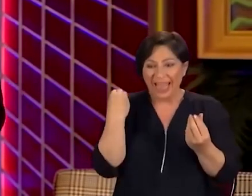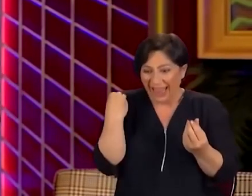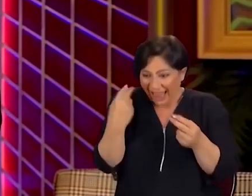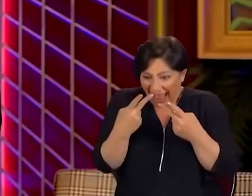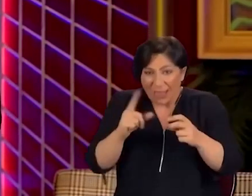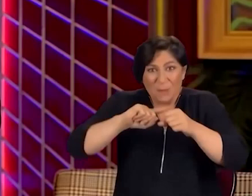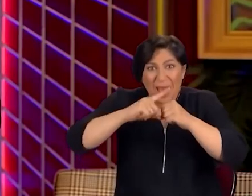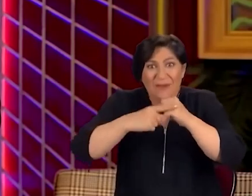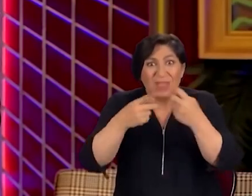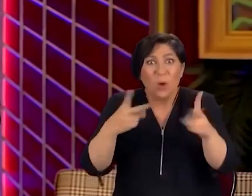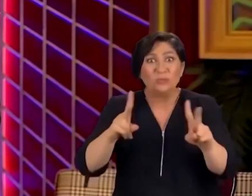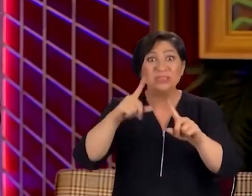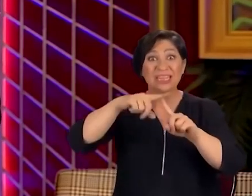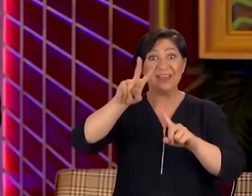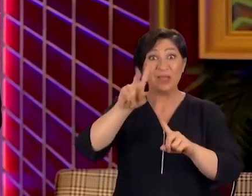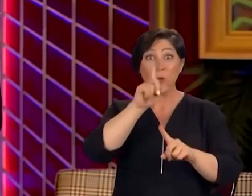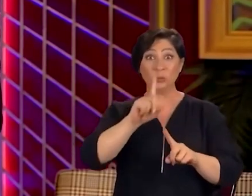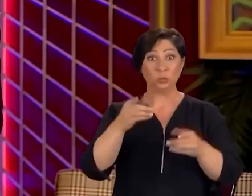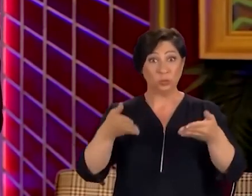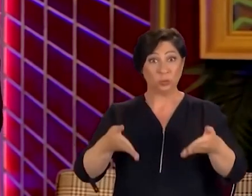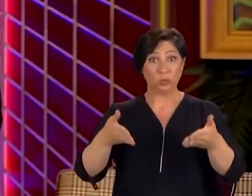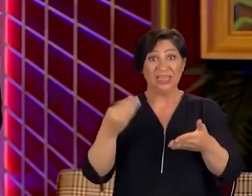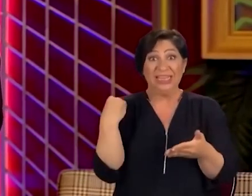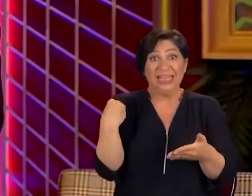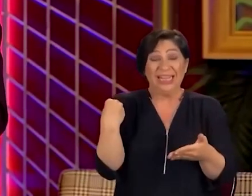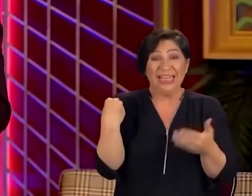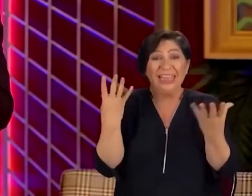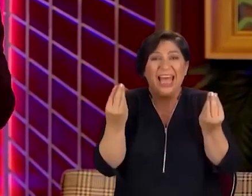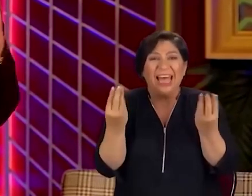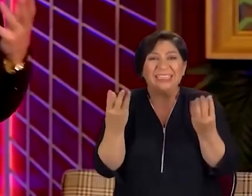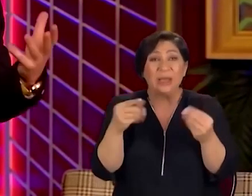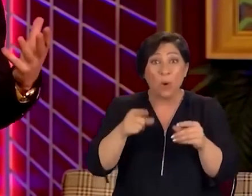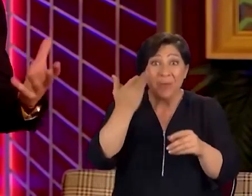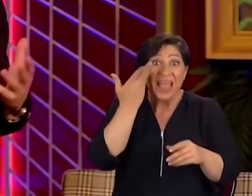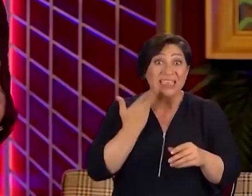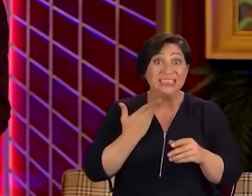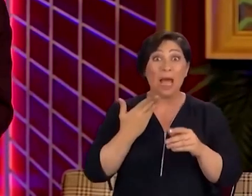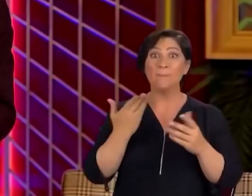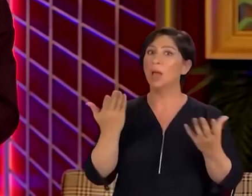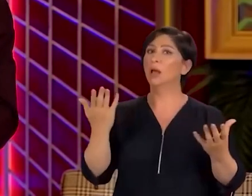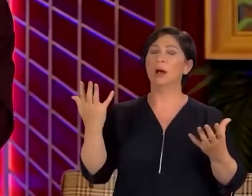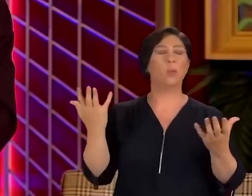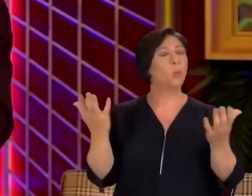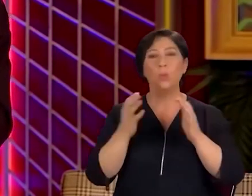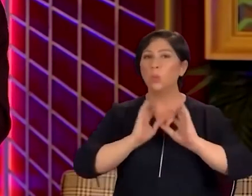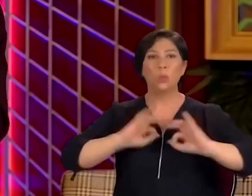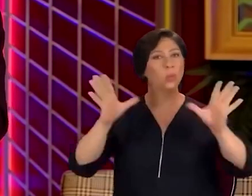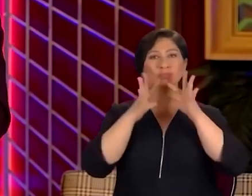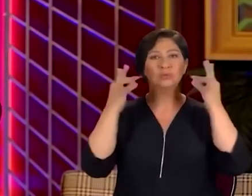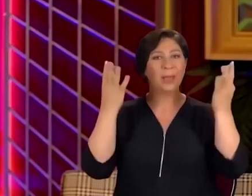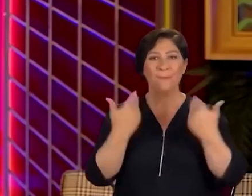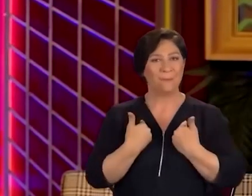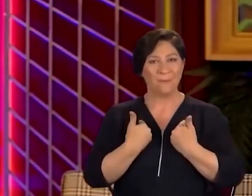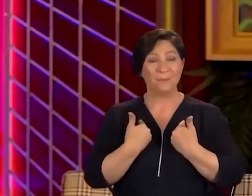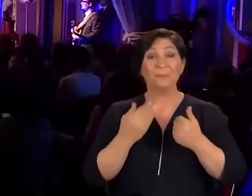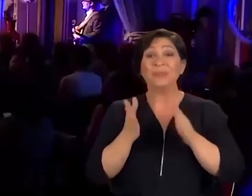bir hafta olmuş bir kanalda TV100'de böyle bir izlenme elde etmek bizi çok mutlu etti.